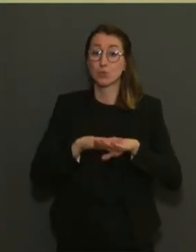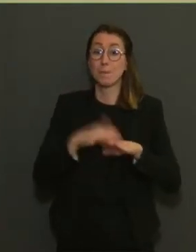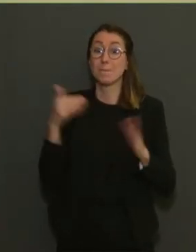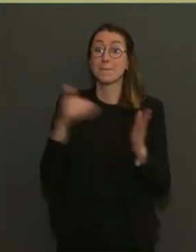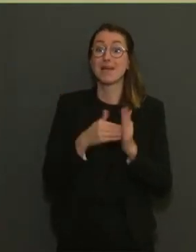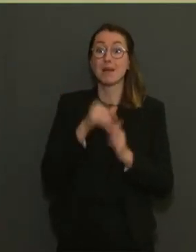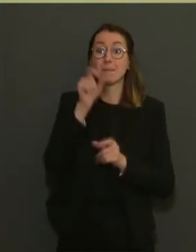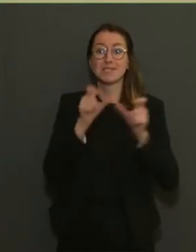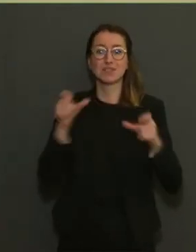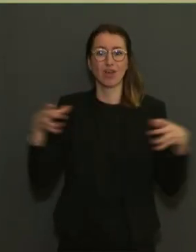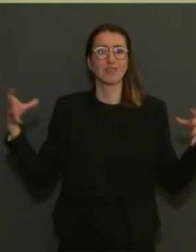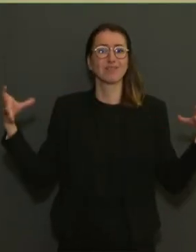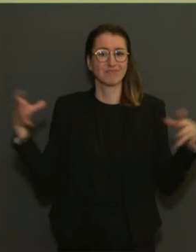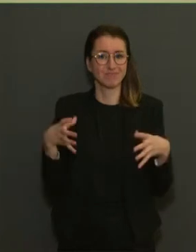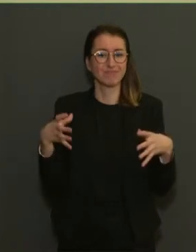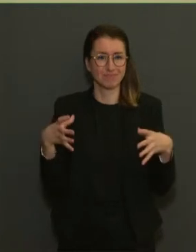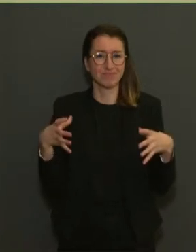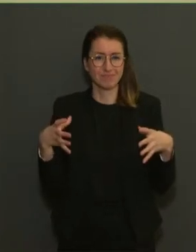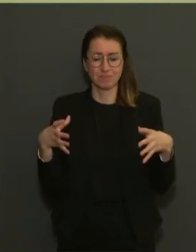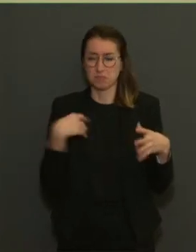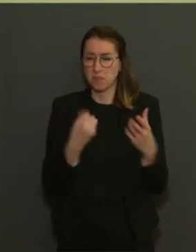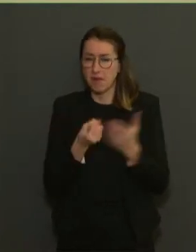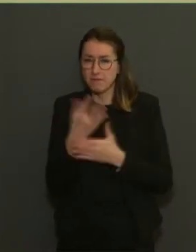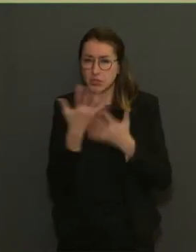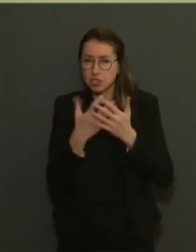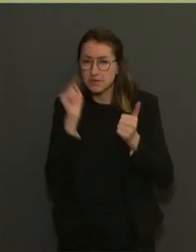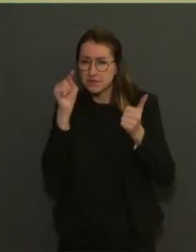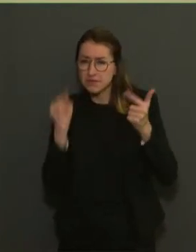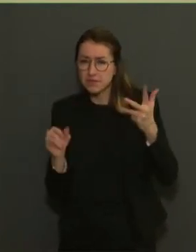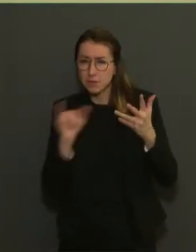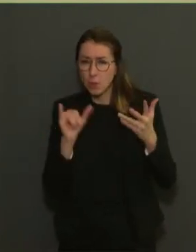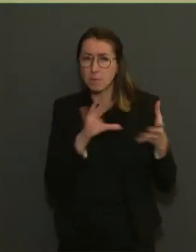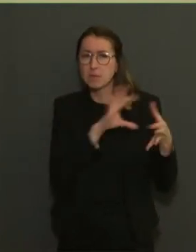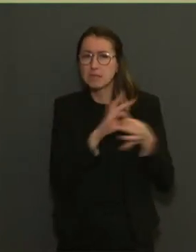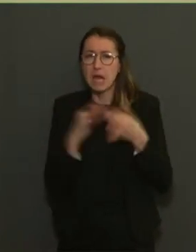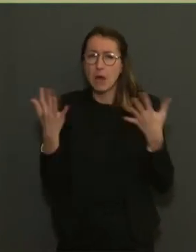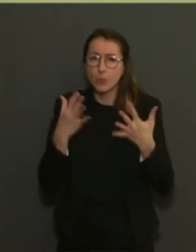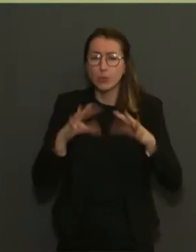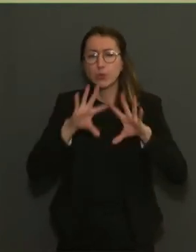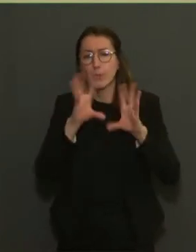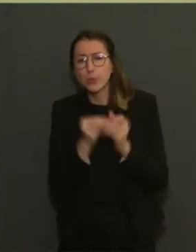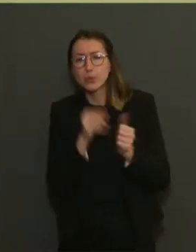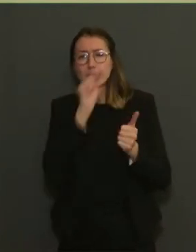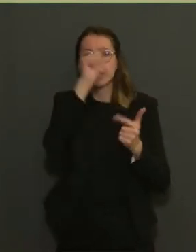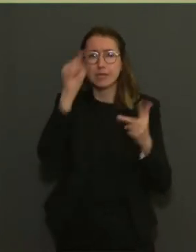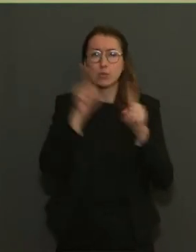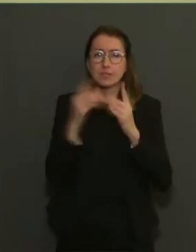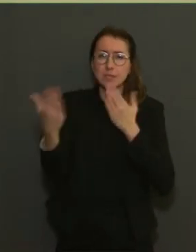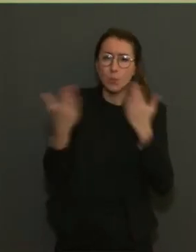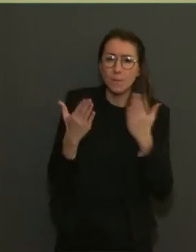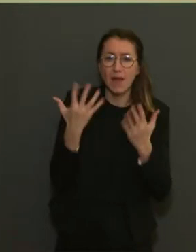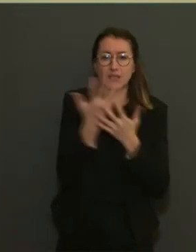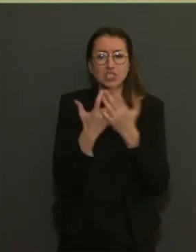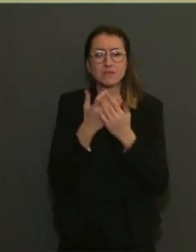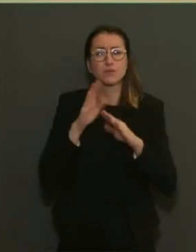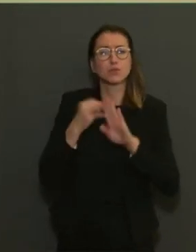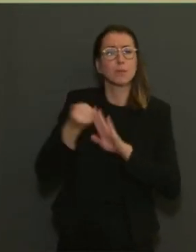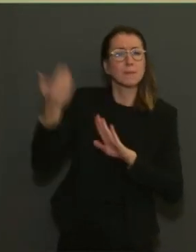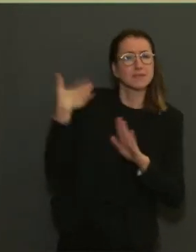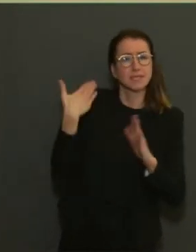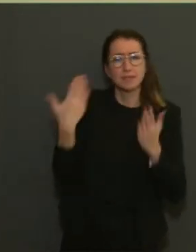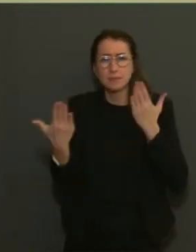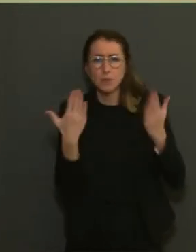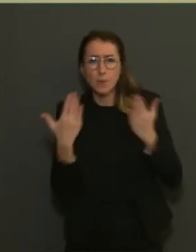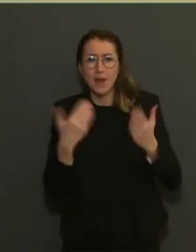communautés, cette fois-ci et en comparaison par rapport à nos chiffres la semaine passée. On est passé pour la Flandre de 11